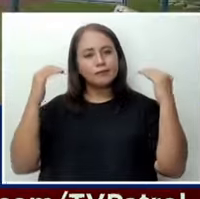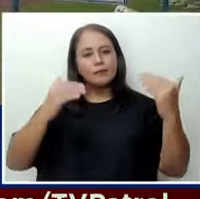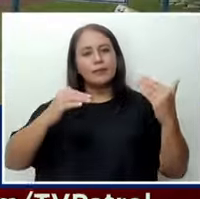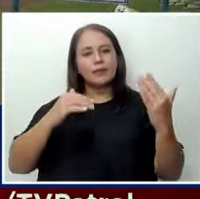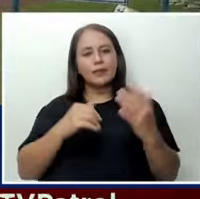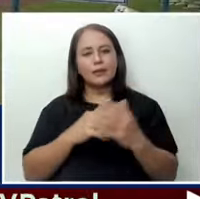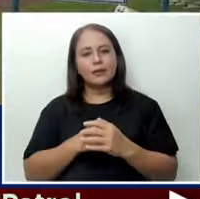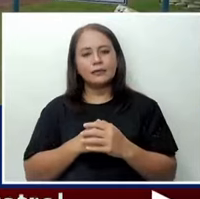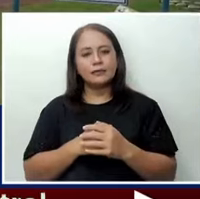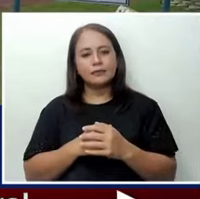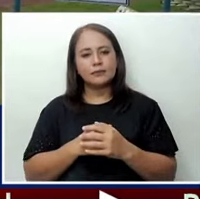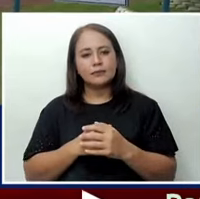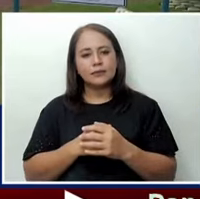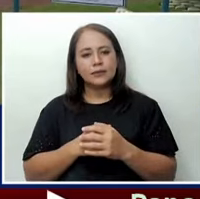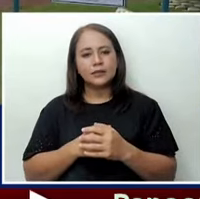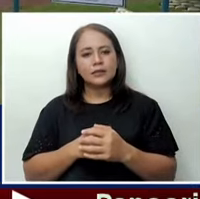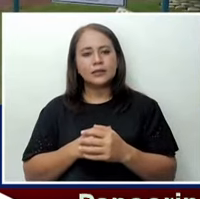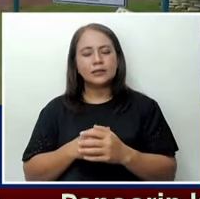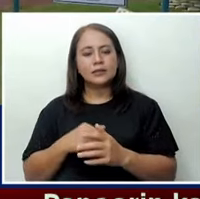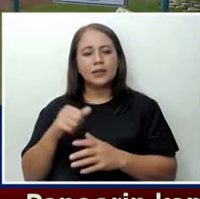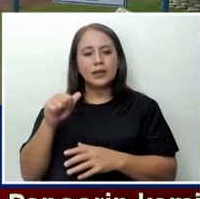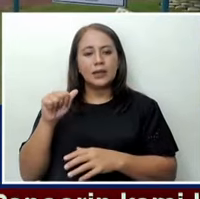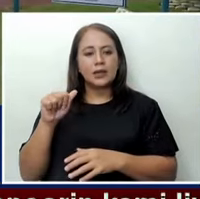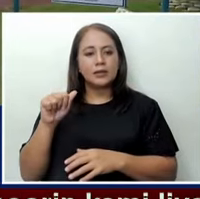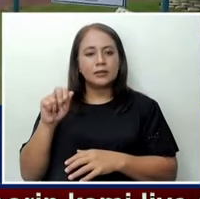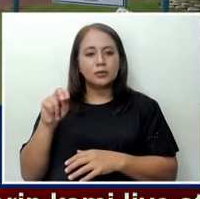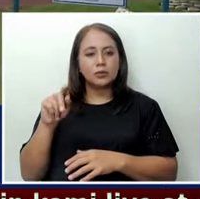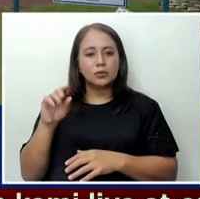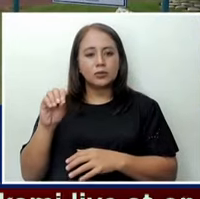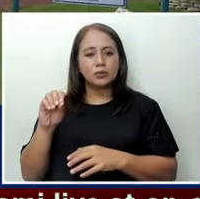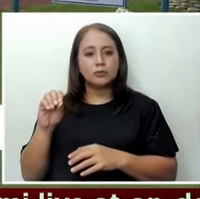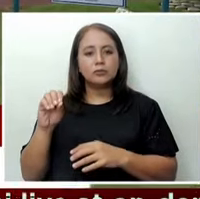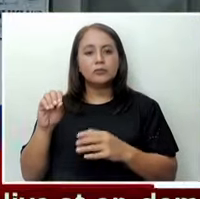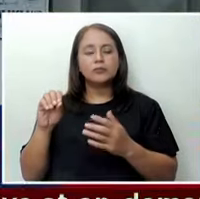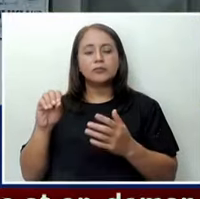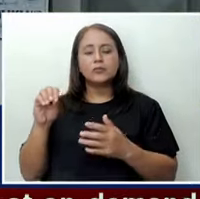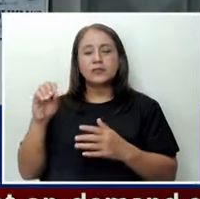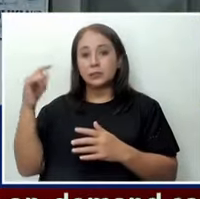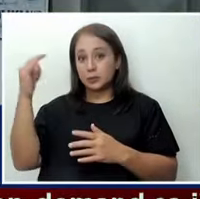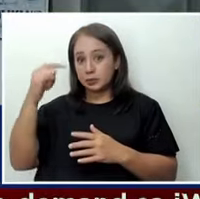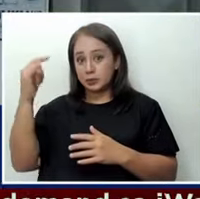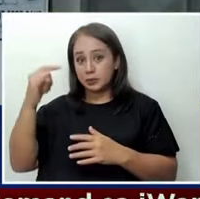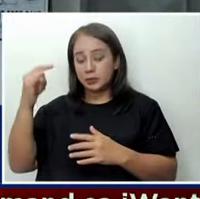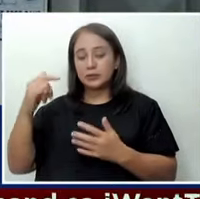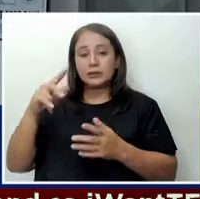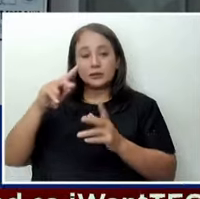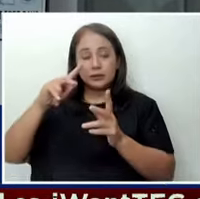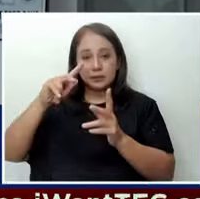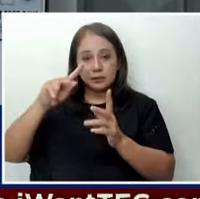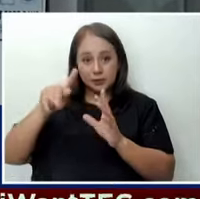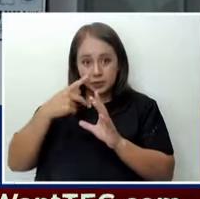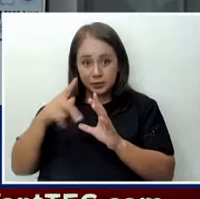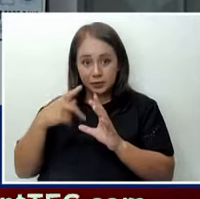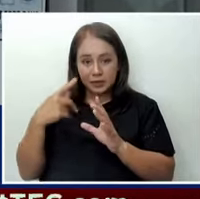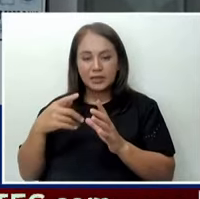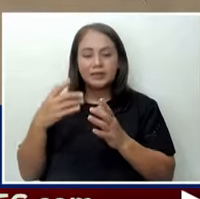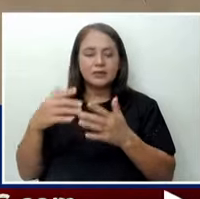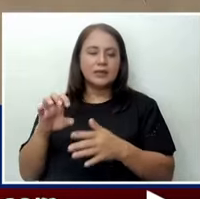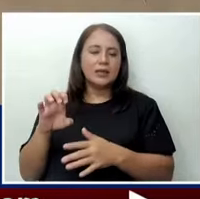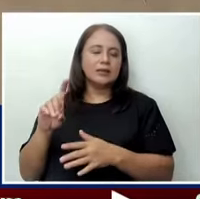natin. Sa Antonio Bautista Air Base sa Puerto Princesa naman, natapos na ang tatlong EDCA